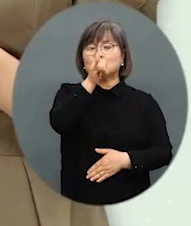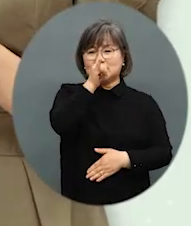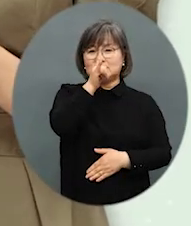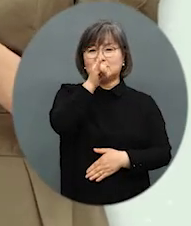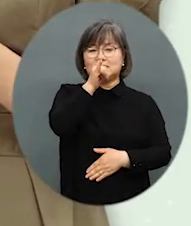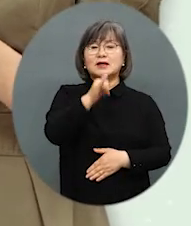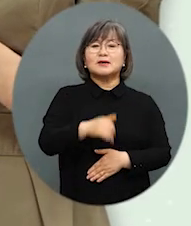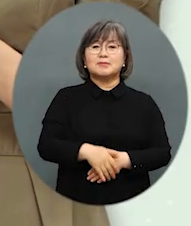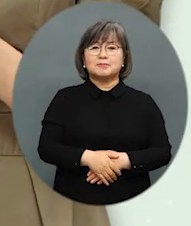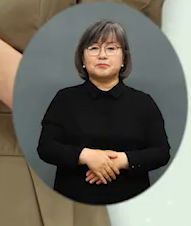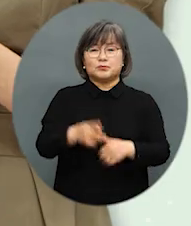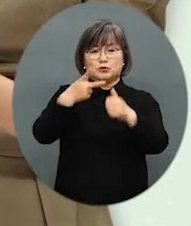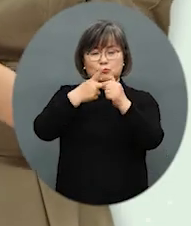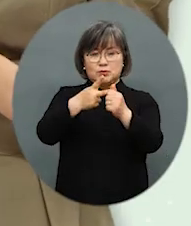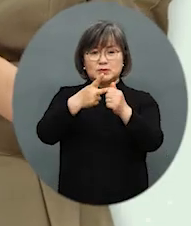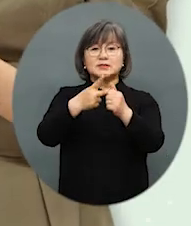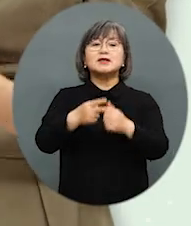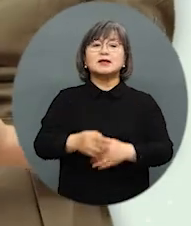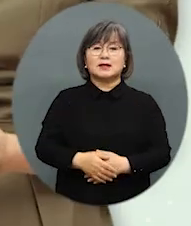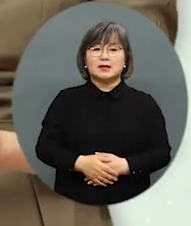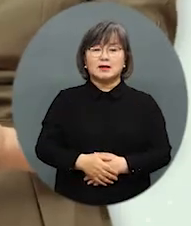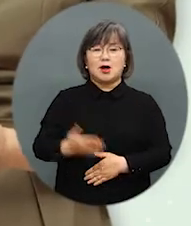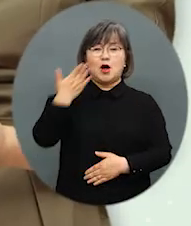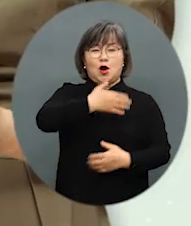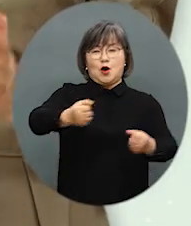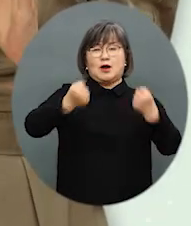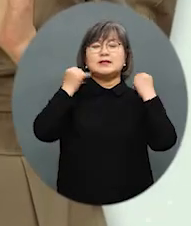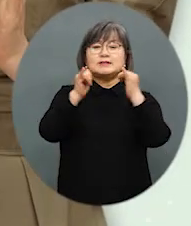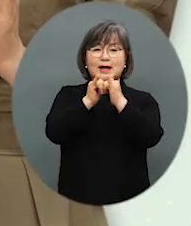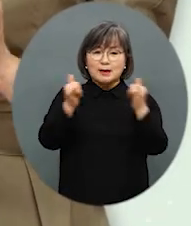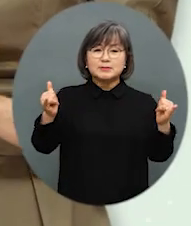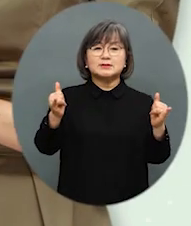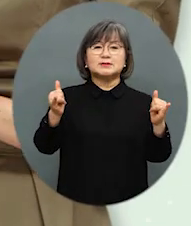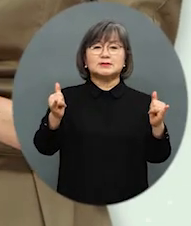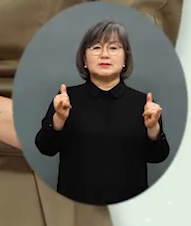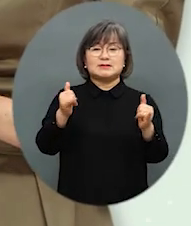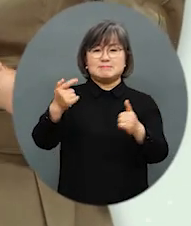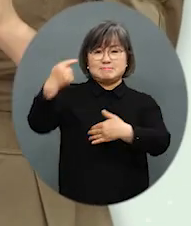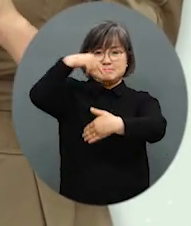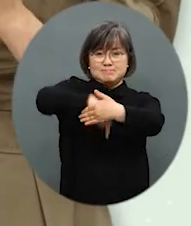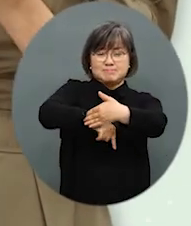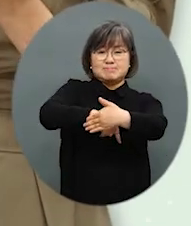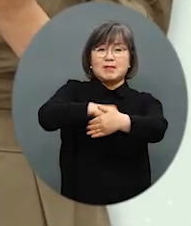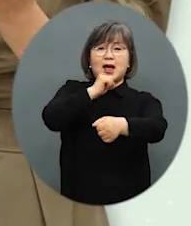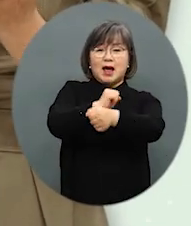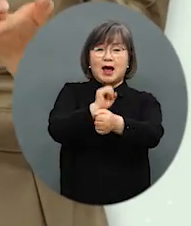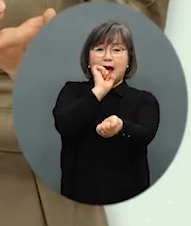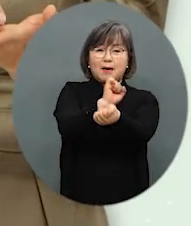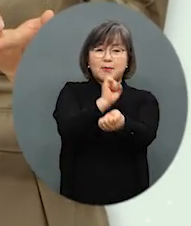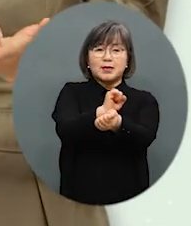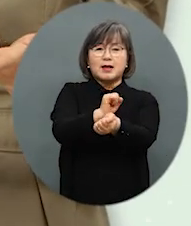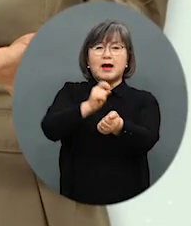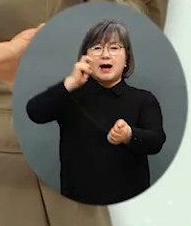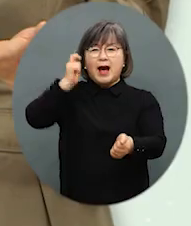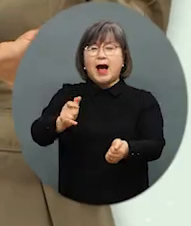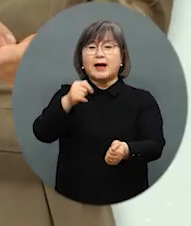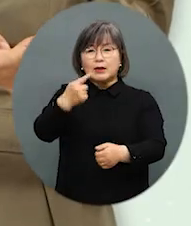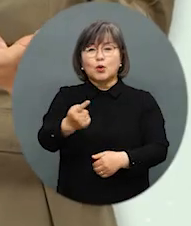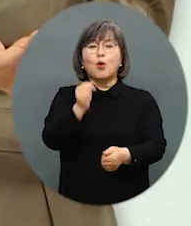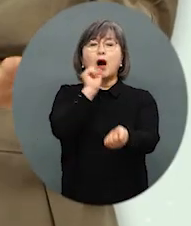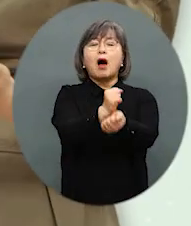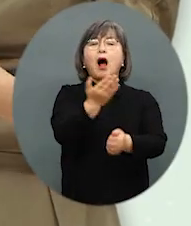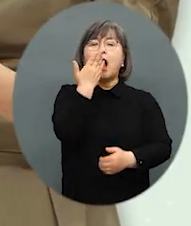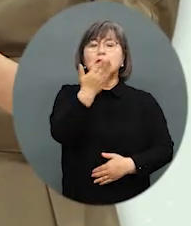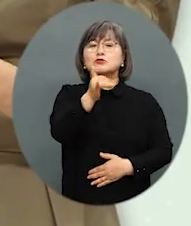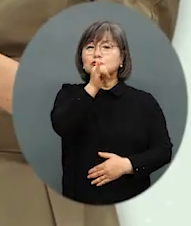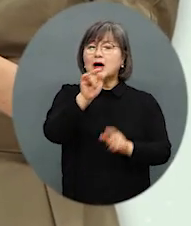예방할 수 있습니다. 두 번째, 건강한 사람은 침입한 병원체의 감염력이